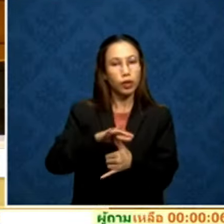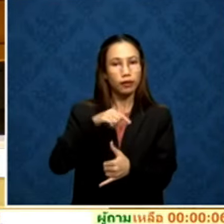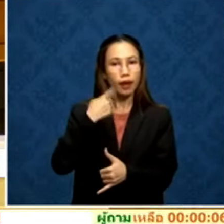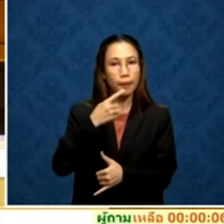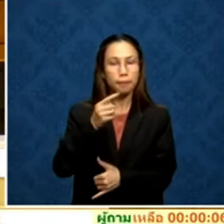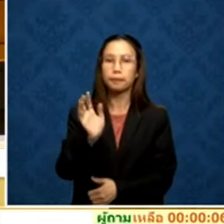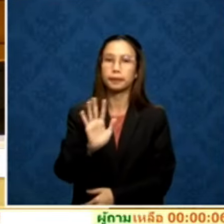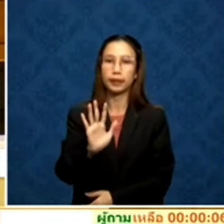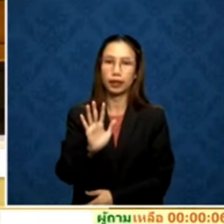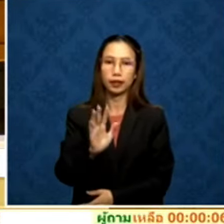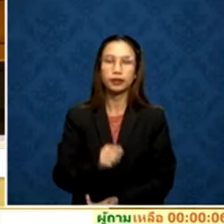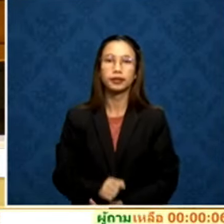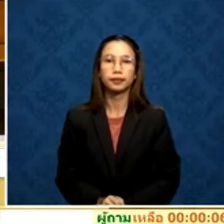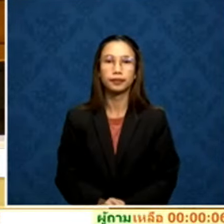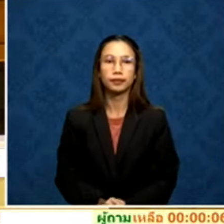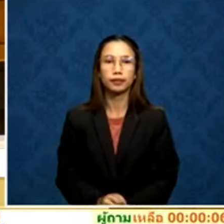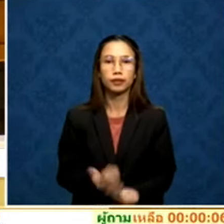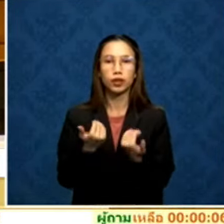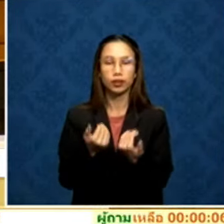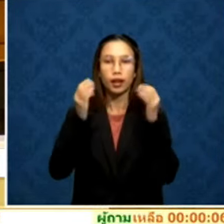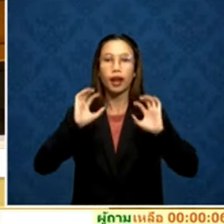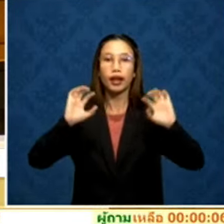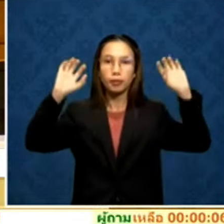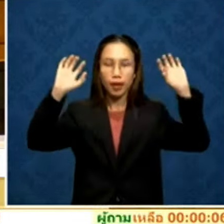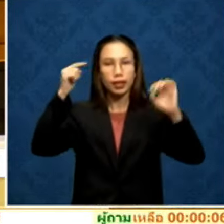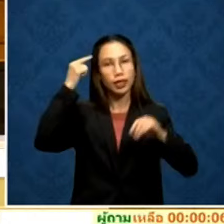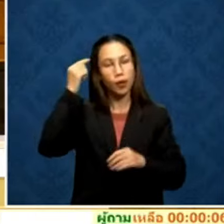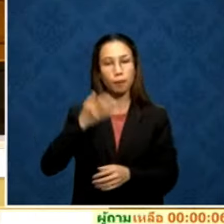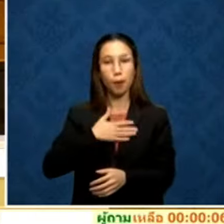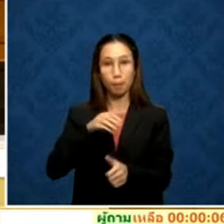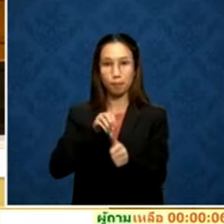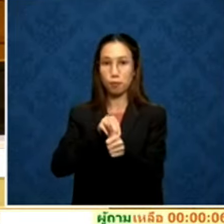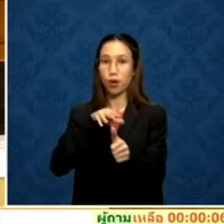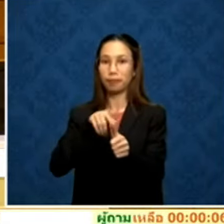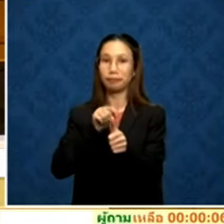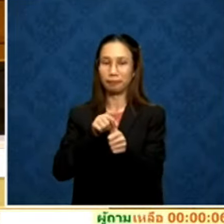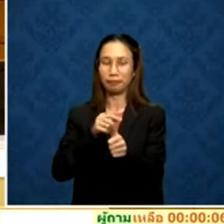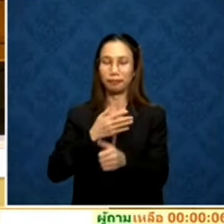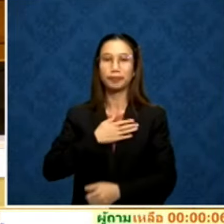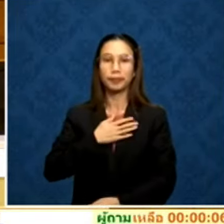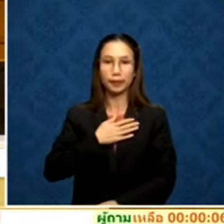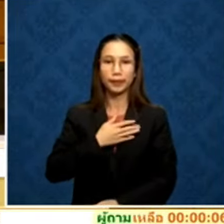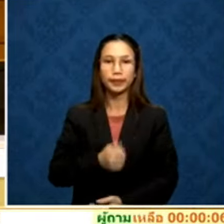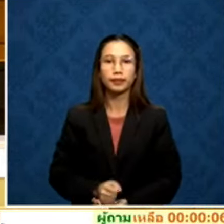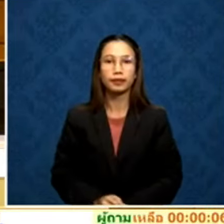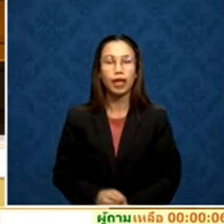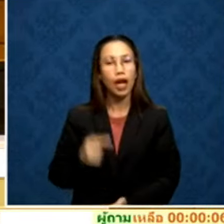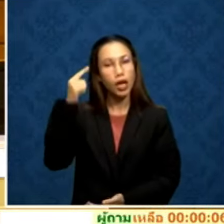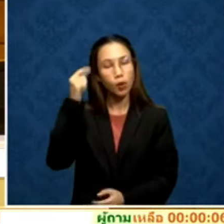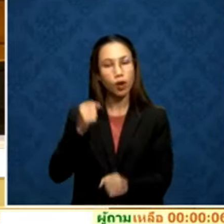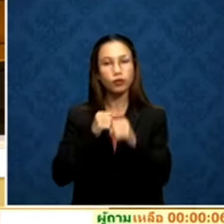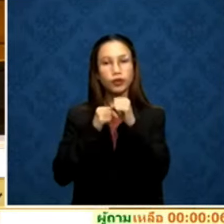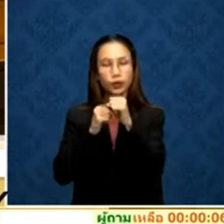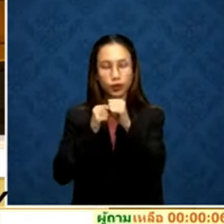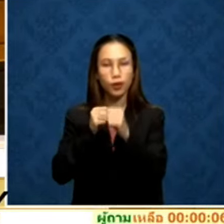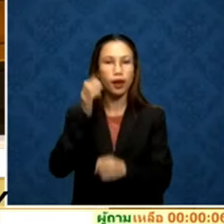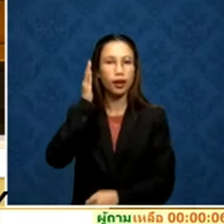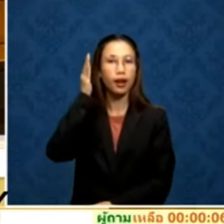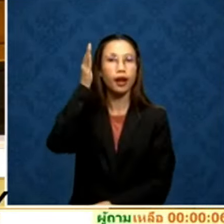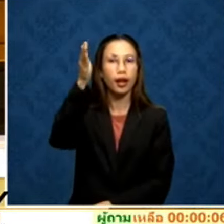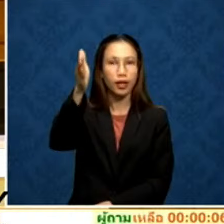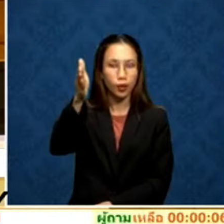ครับก็ยืนยันนะครับว่ารัฐบาลนี้ภายใต้การนำของผมเองเนี่ยก็เราจะวิ่งสู้เพื่ออนาคตนะครับแล้วก็